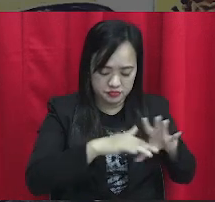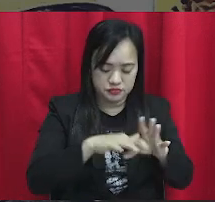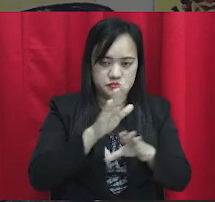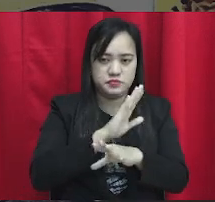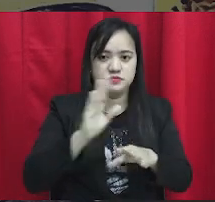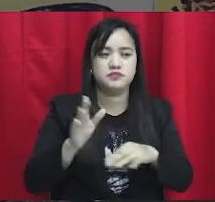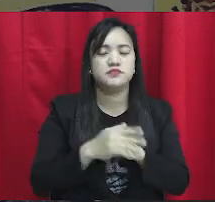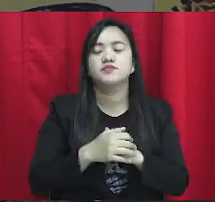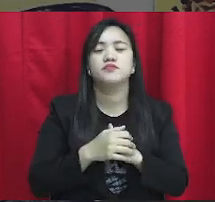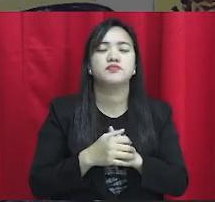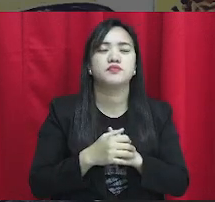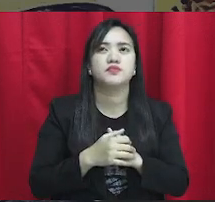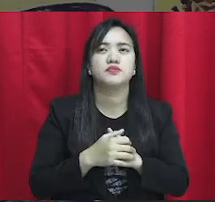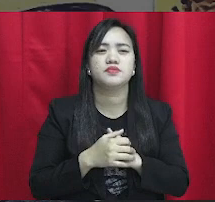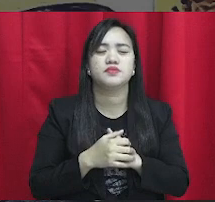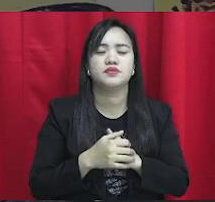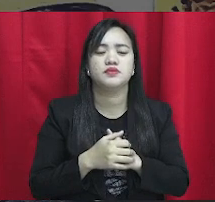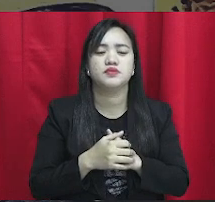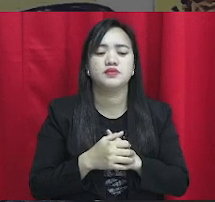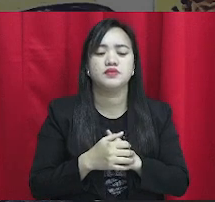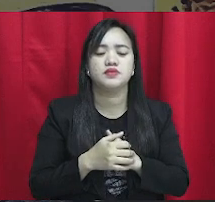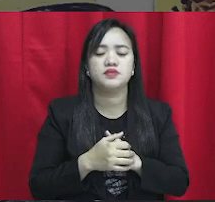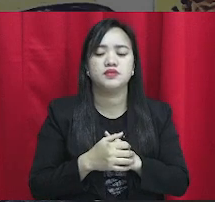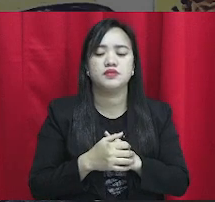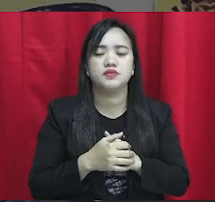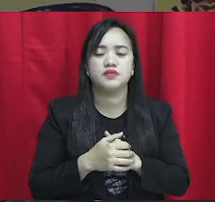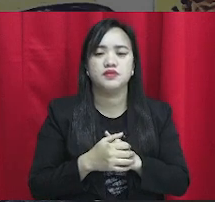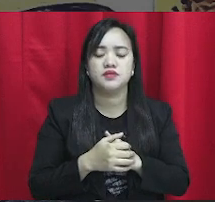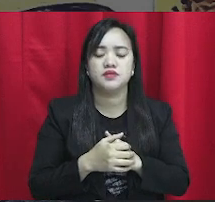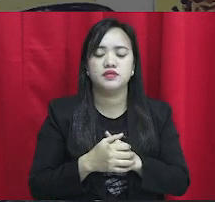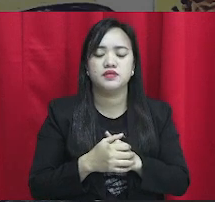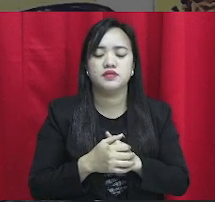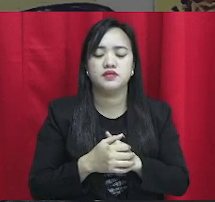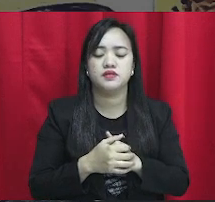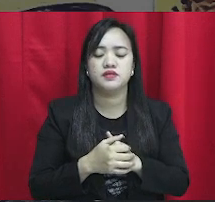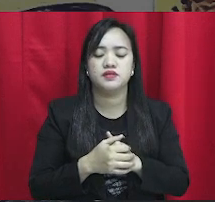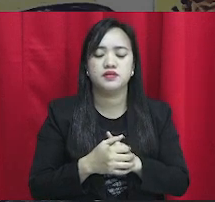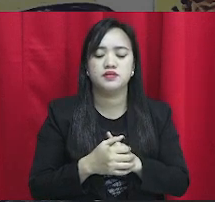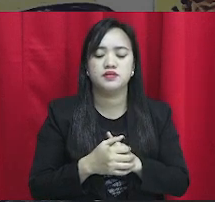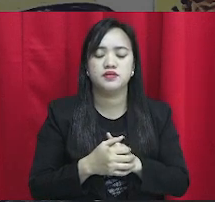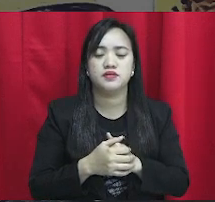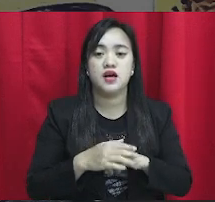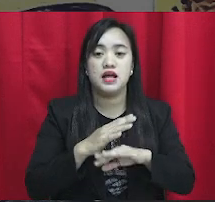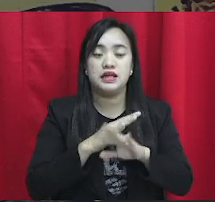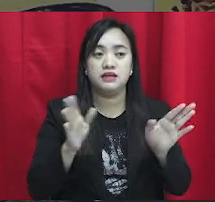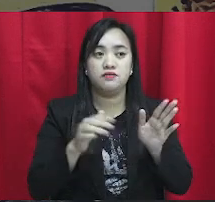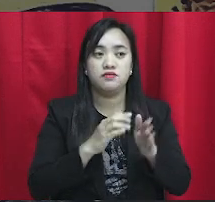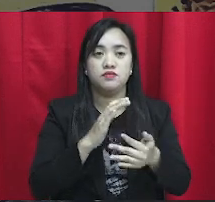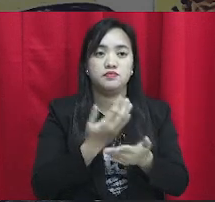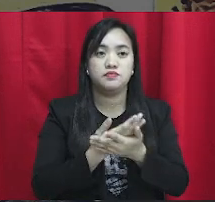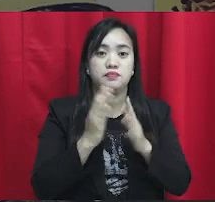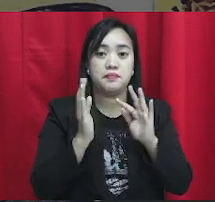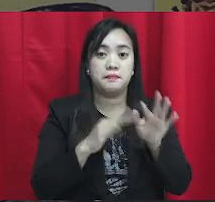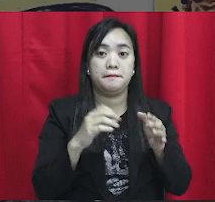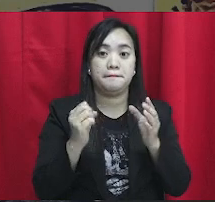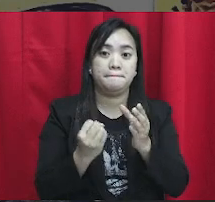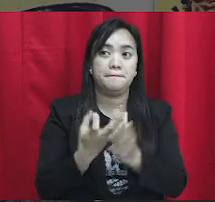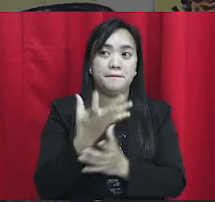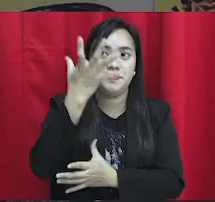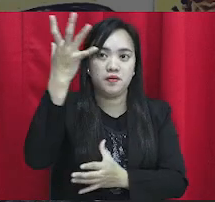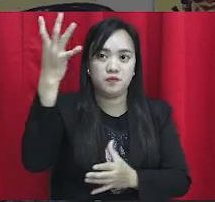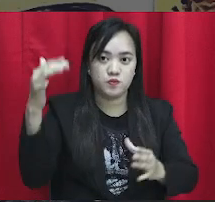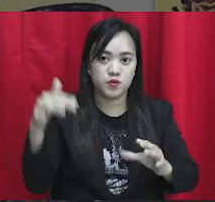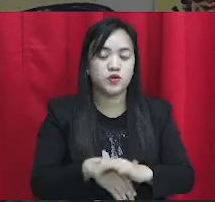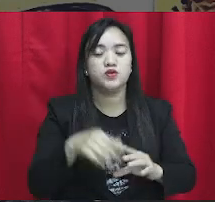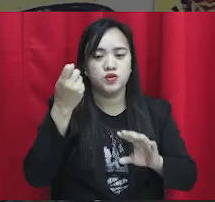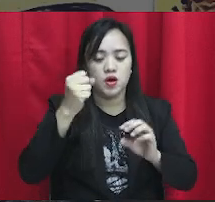Ako yung ano, yung pagkakasin po natin, yung mga pagkutok po, para po maging masaya po yung Pasko nating